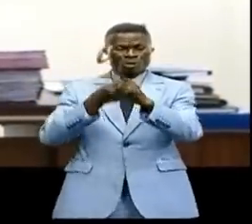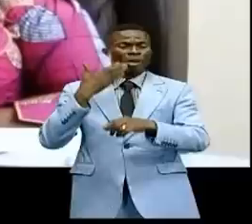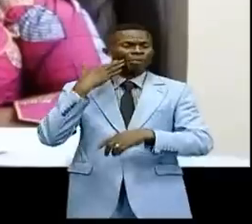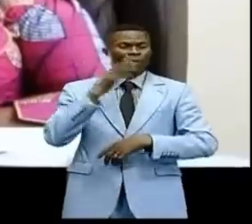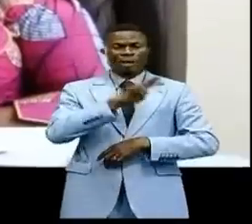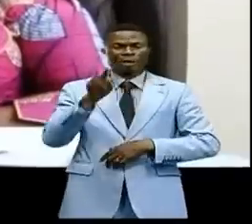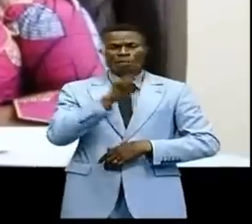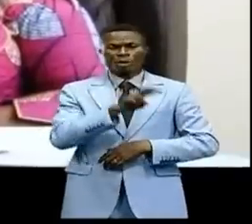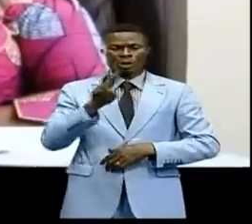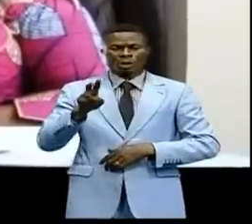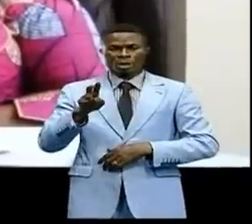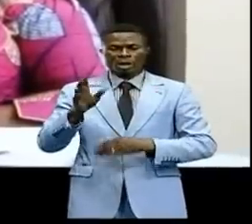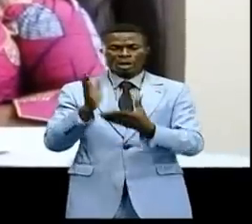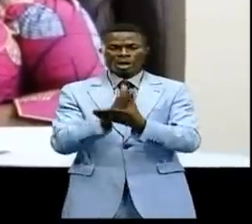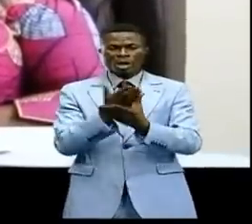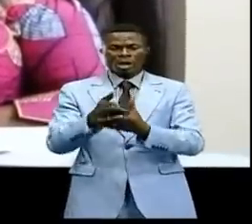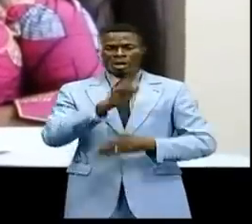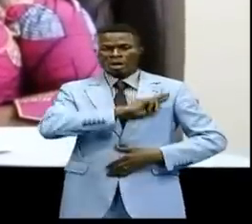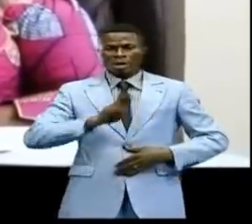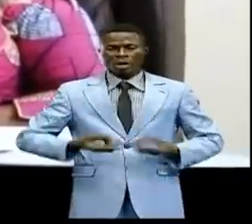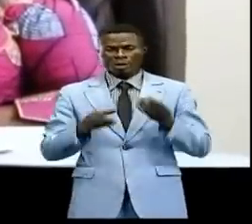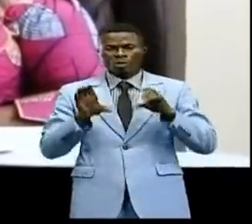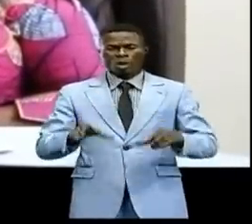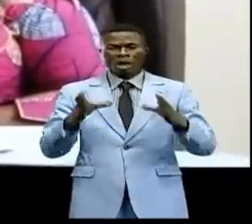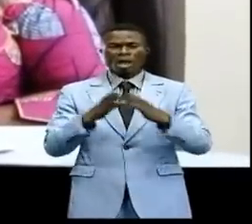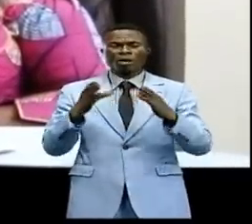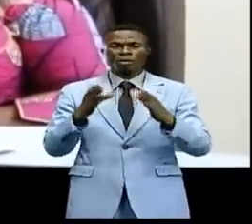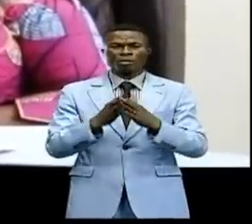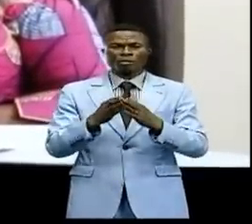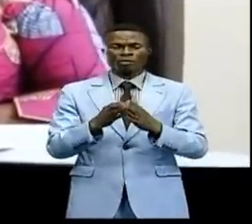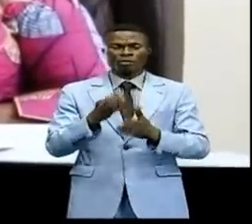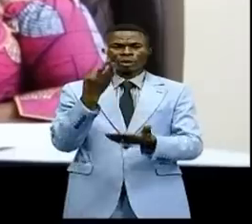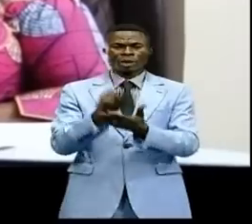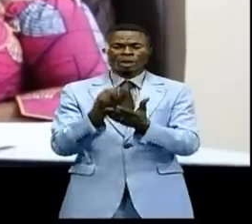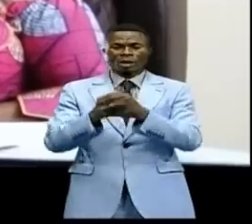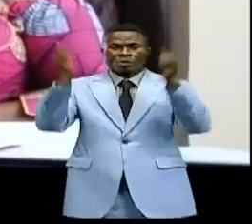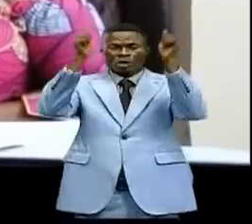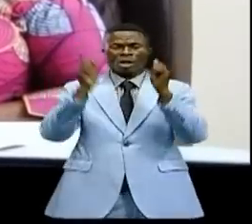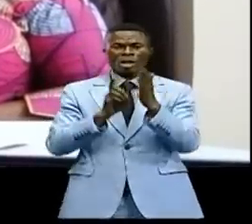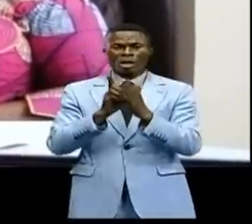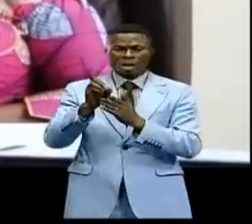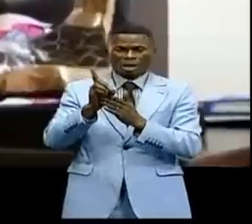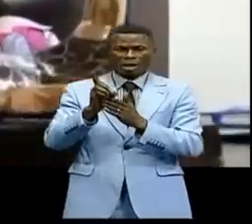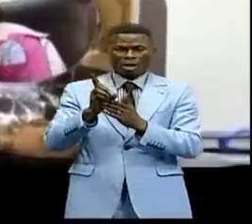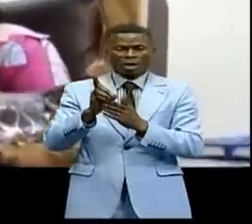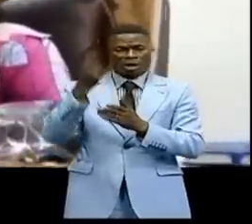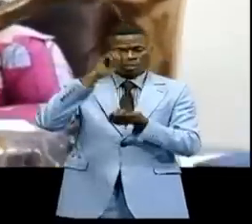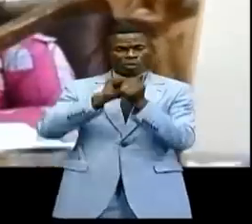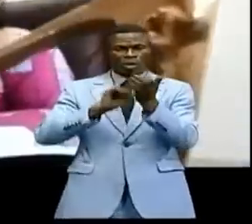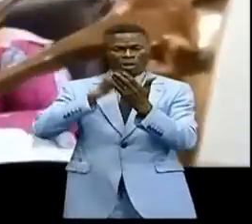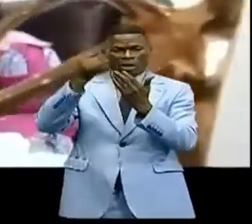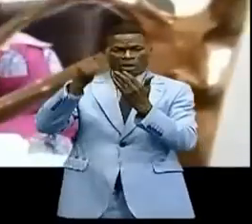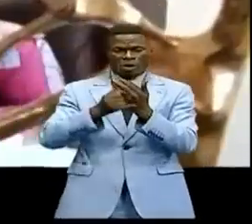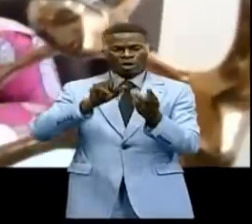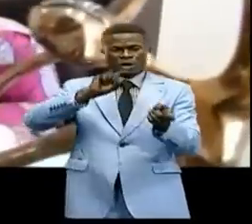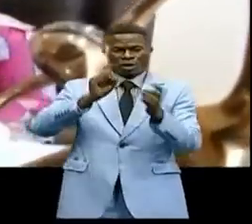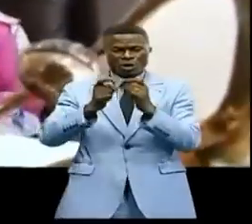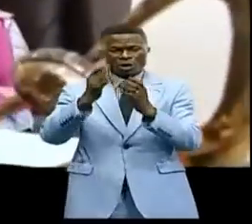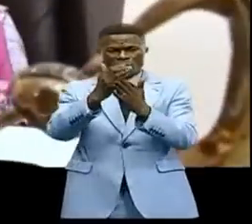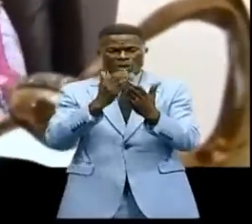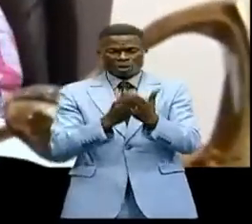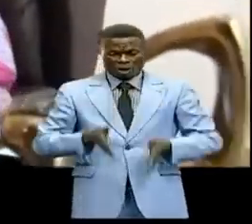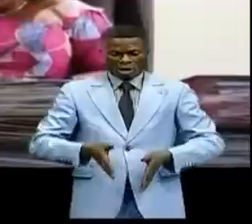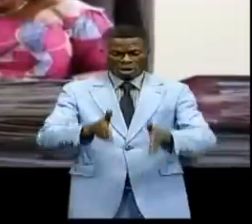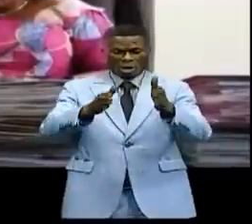2022 conclu entre la République démocratique du Congo et les fonds africains de développement au titre du projet d'aménagement de la